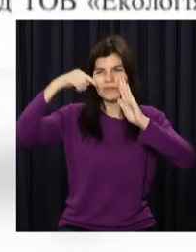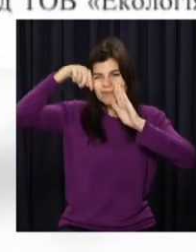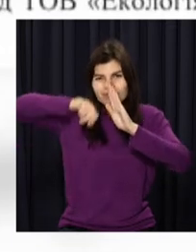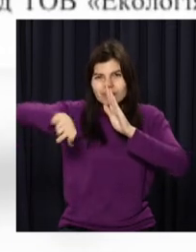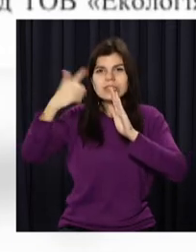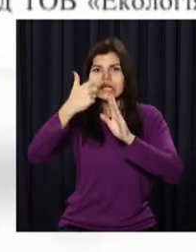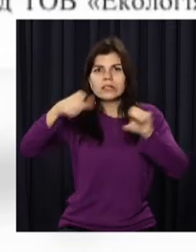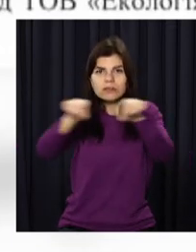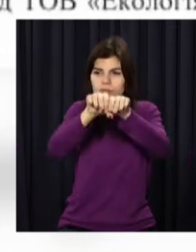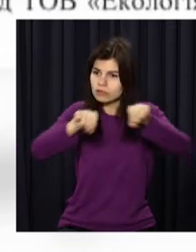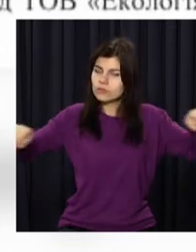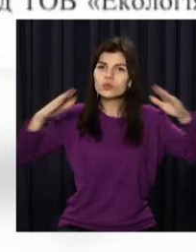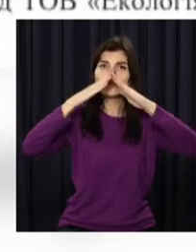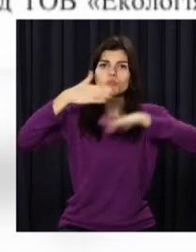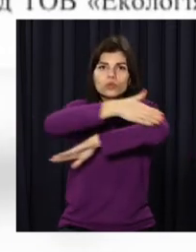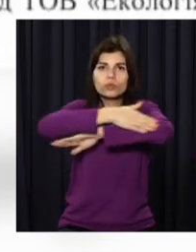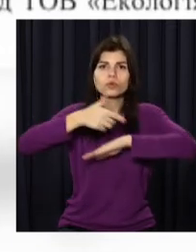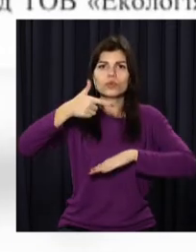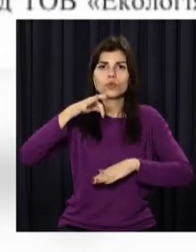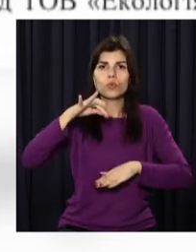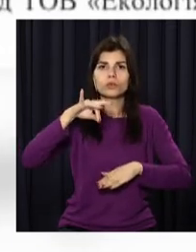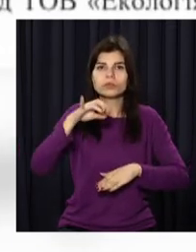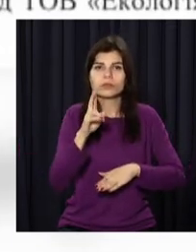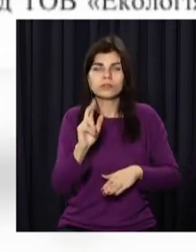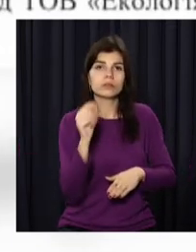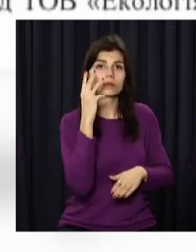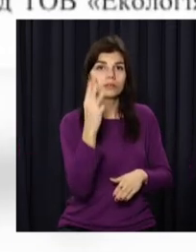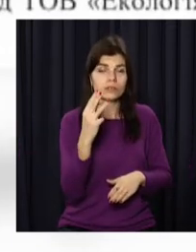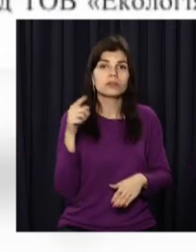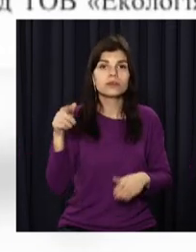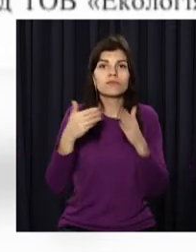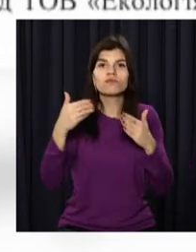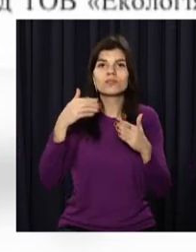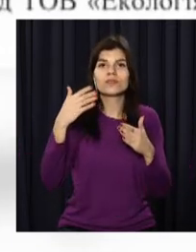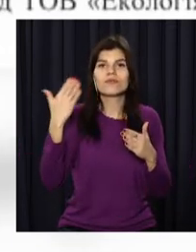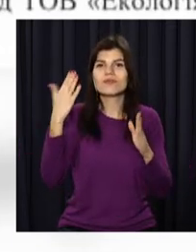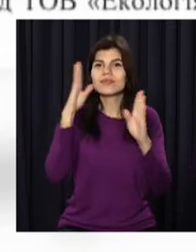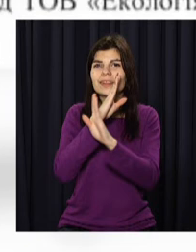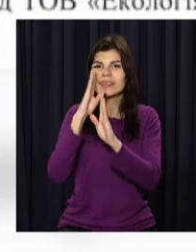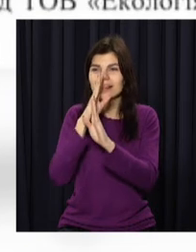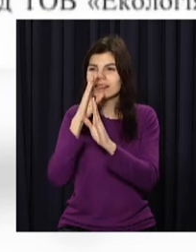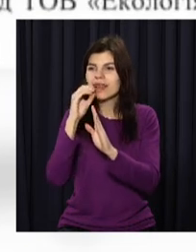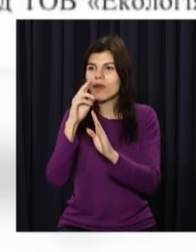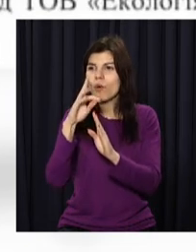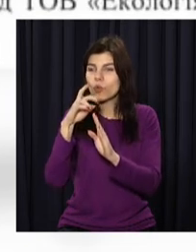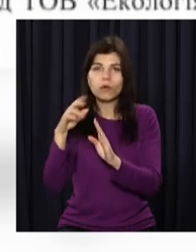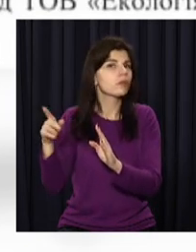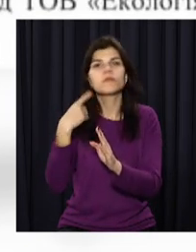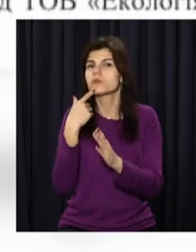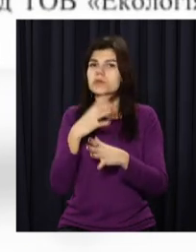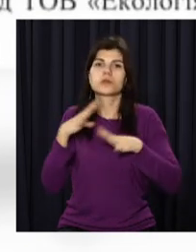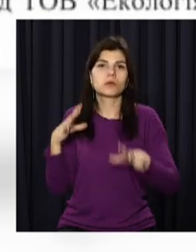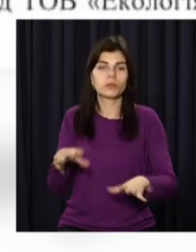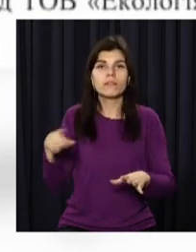системі газопостачання будинку по вулиці Гордієнка, 3, від ТОВ «Екологія Д» до АТ «Дніпрогаз» не надходила.